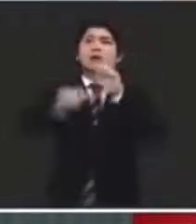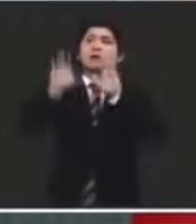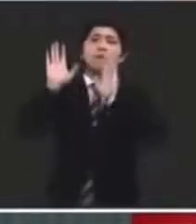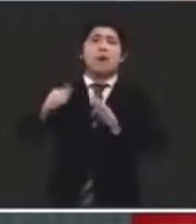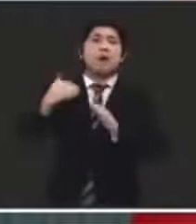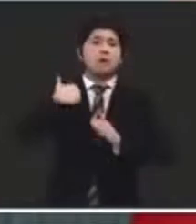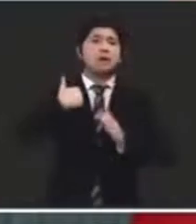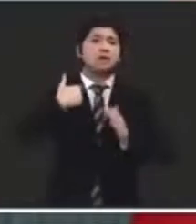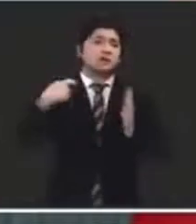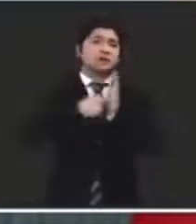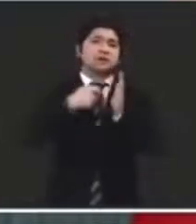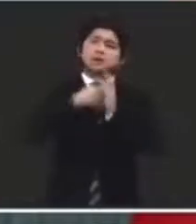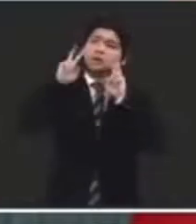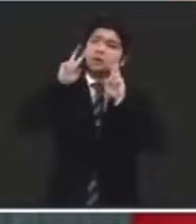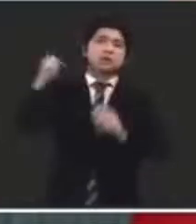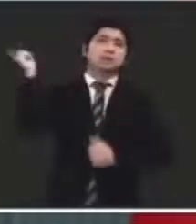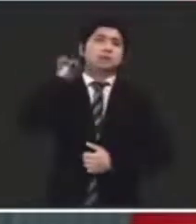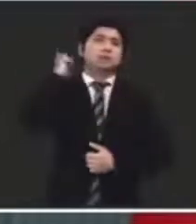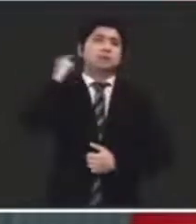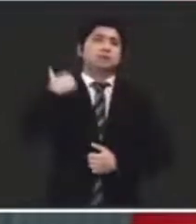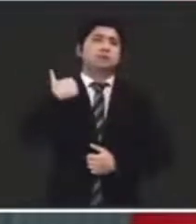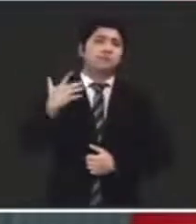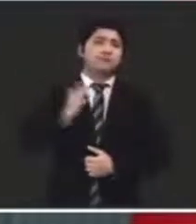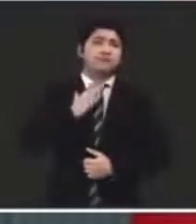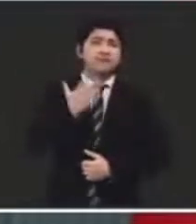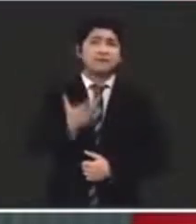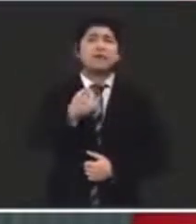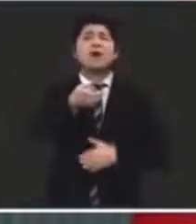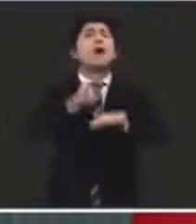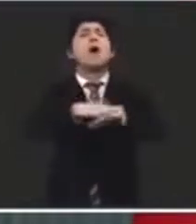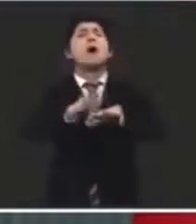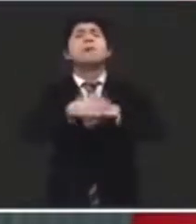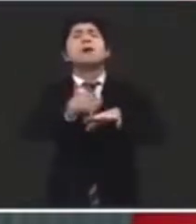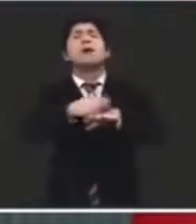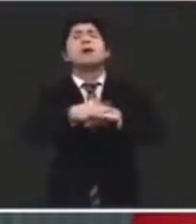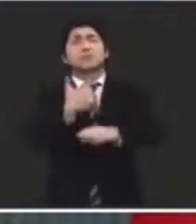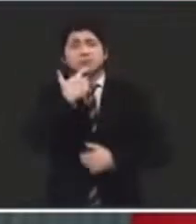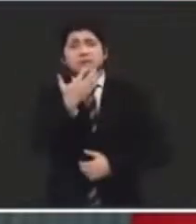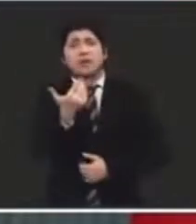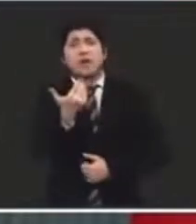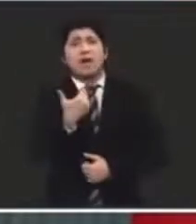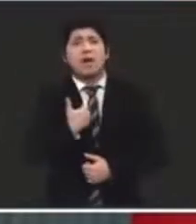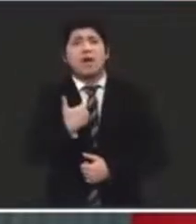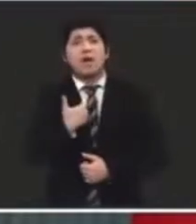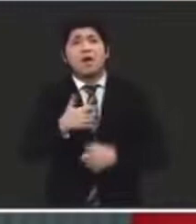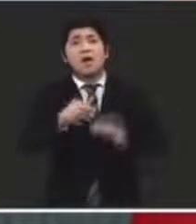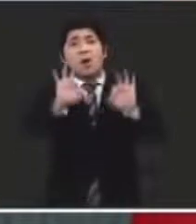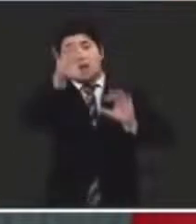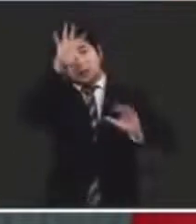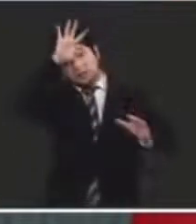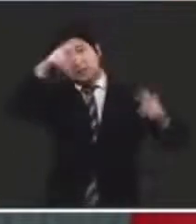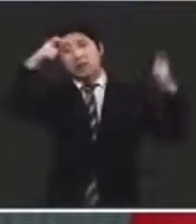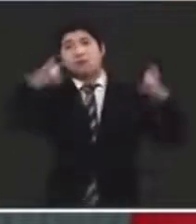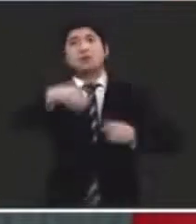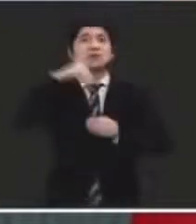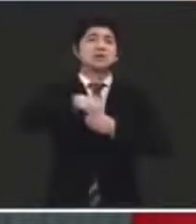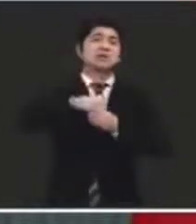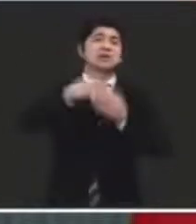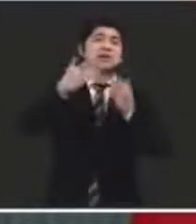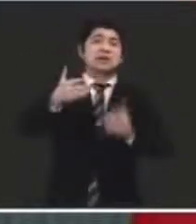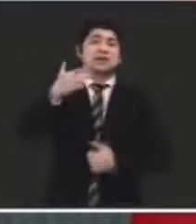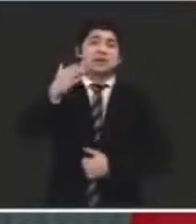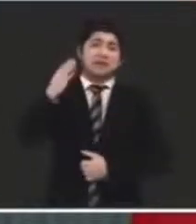eserlerle övüneceğiz Sen ne yaptın ne onu söyle öyle İstanbul'da gidip